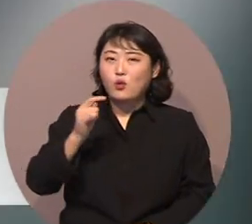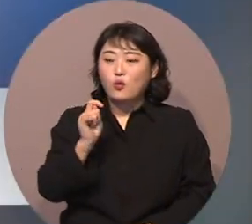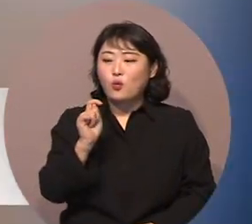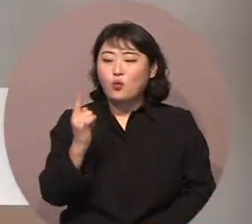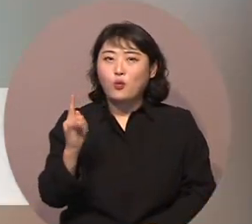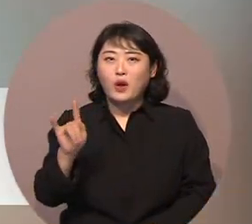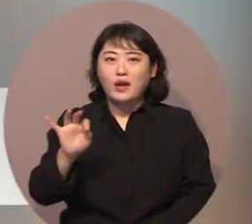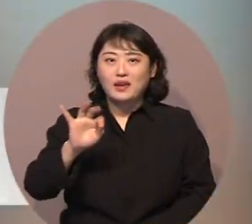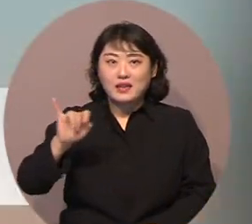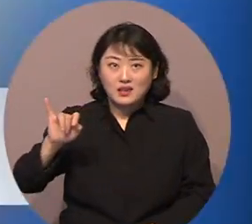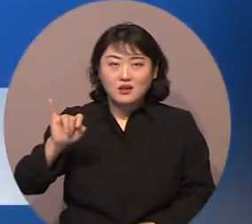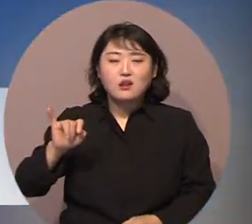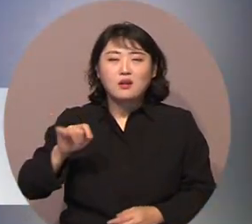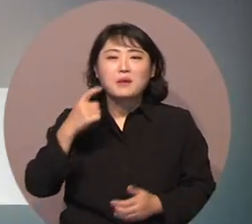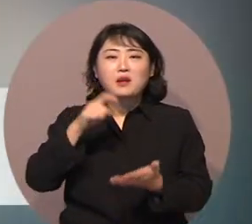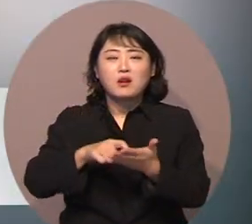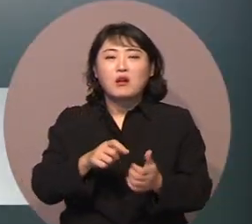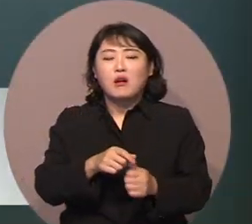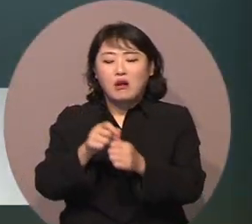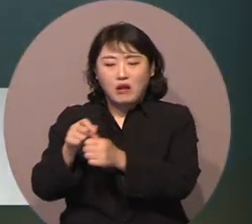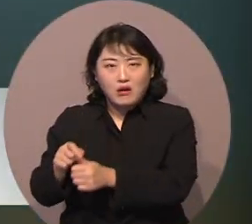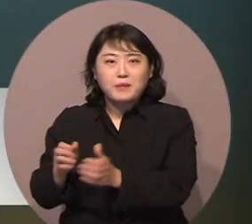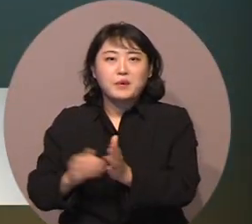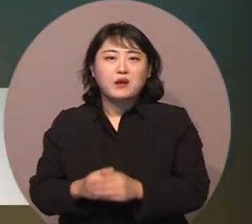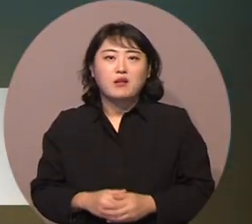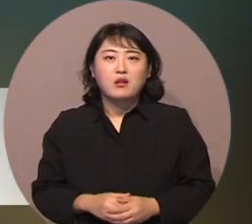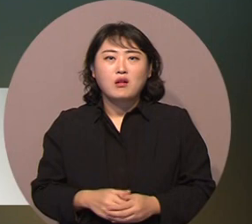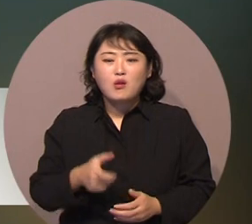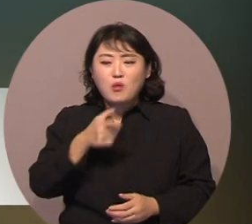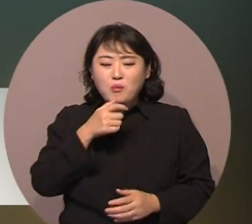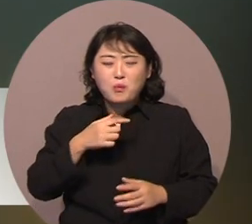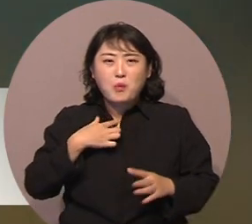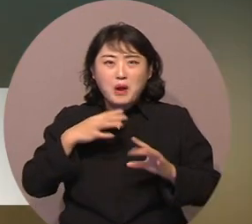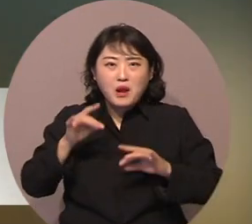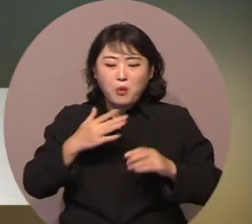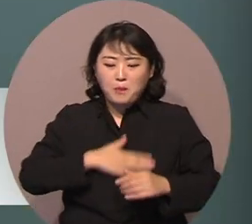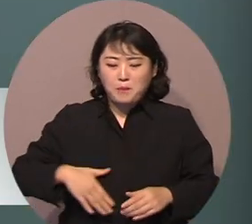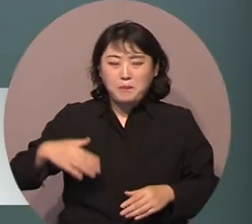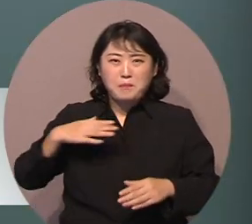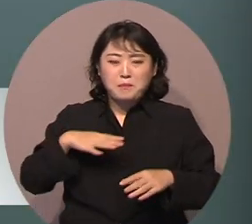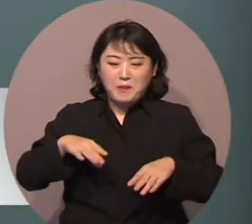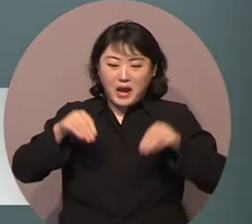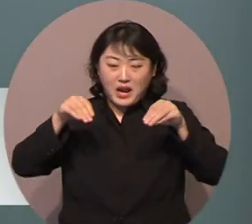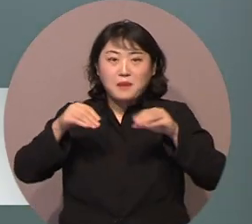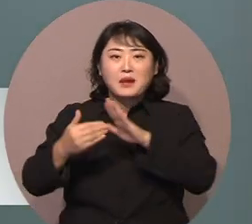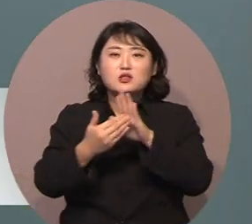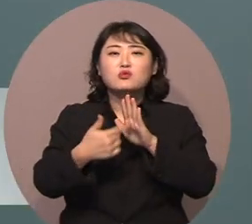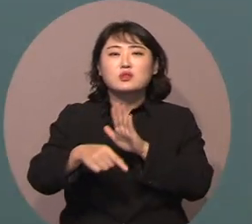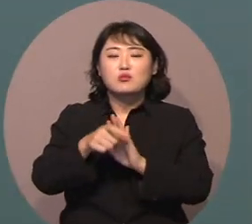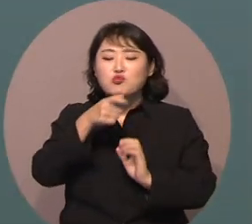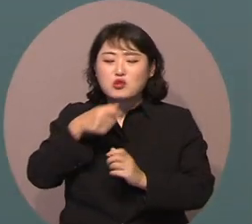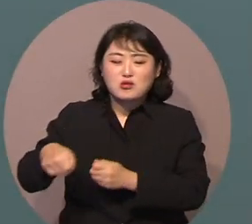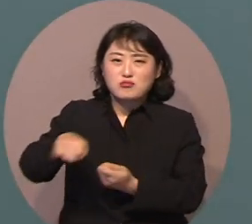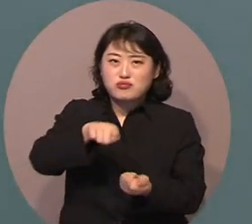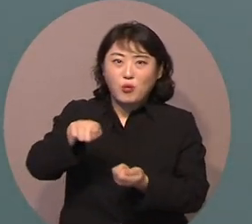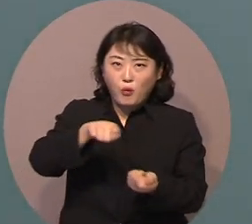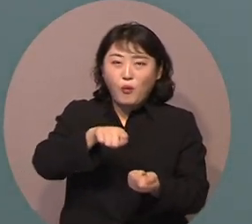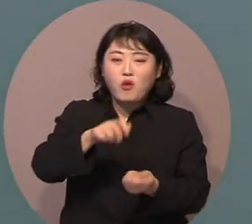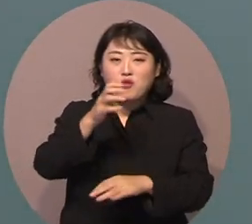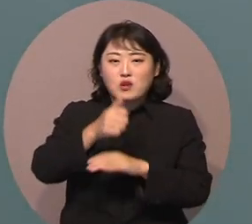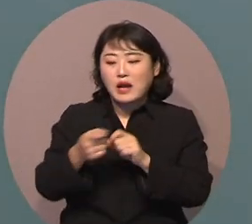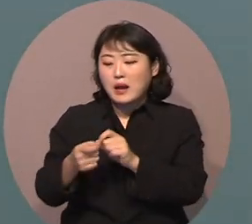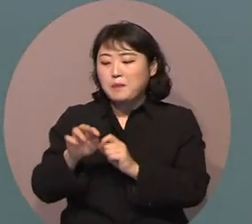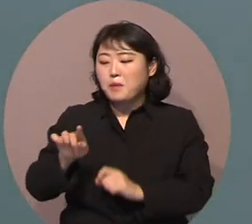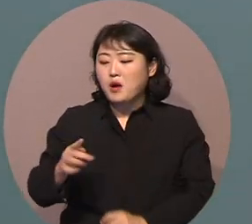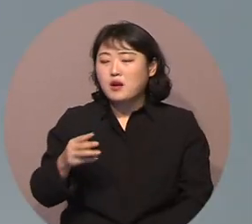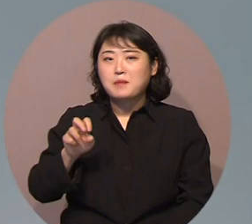태안해경은 몸이 말라 숨쉬기 힘들어하던 상괭이 물을 뿌리는 등 피부 마른 방지 조치를 하며 인근 벌말